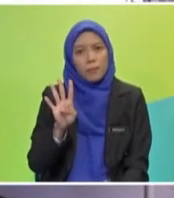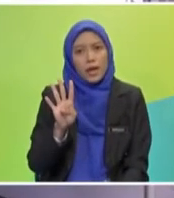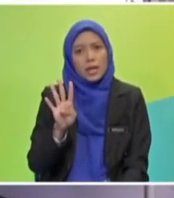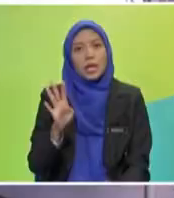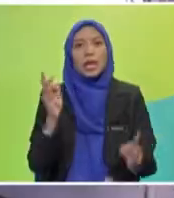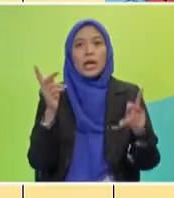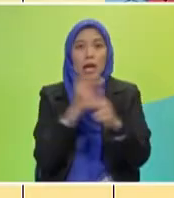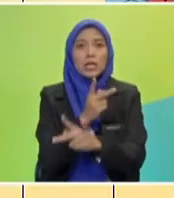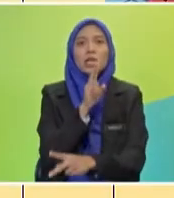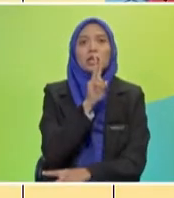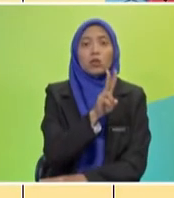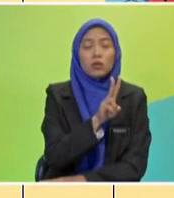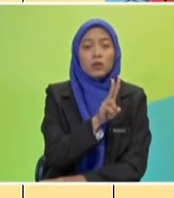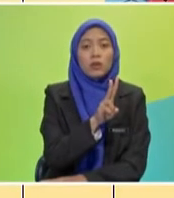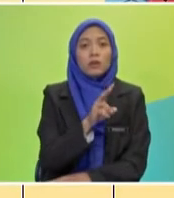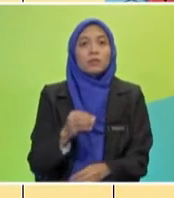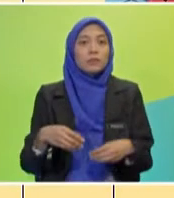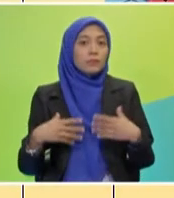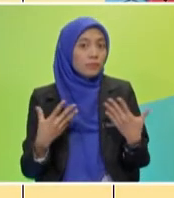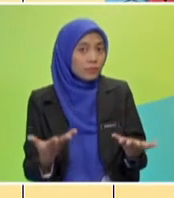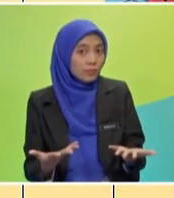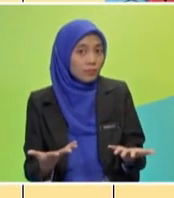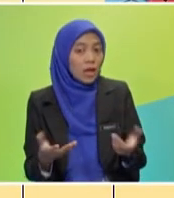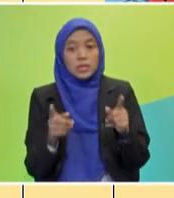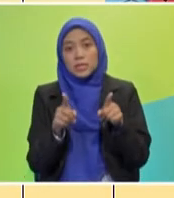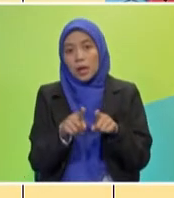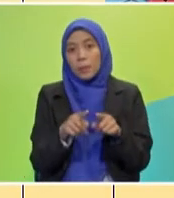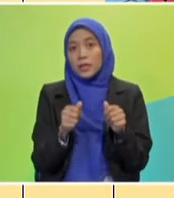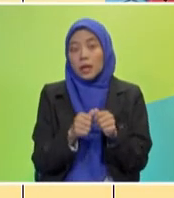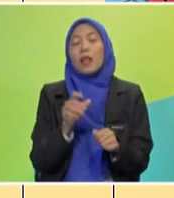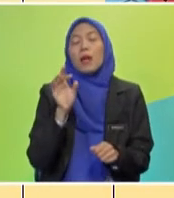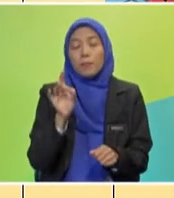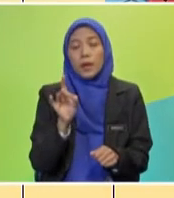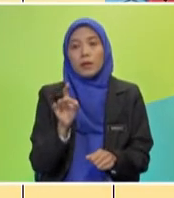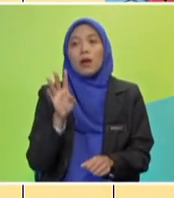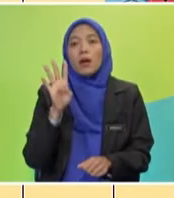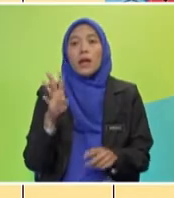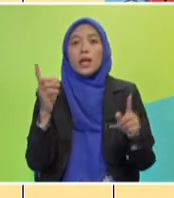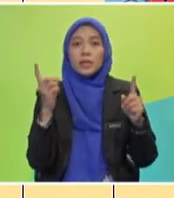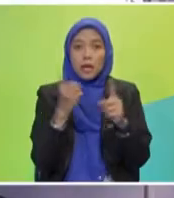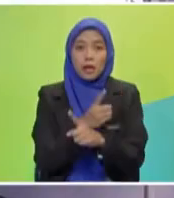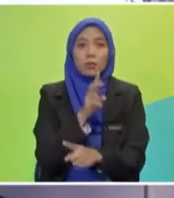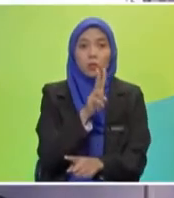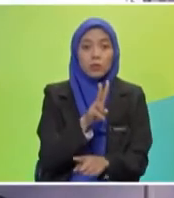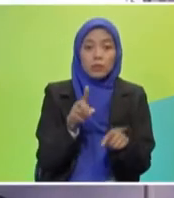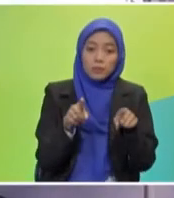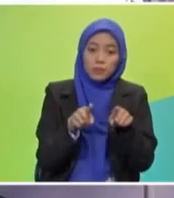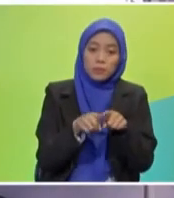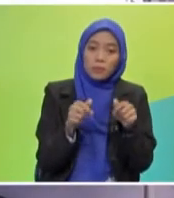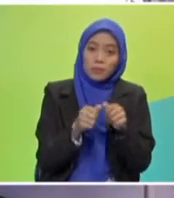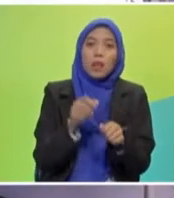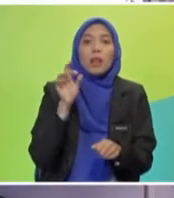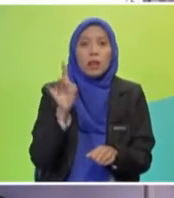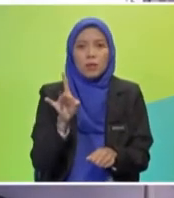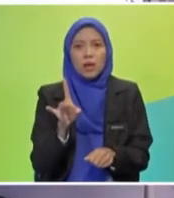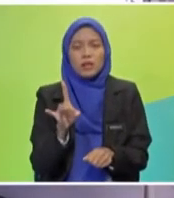2 jadi dengan... sama dengan 8. Jadi 4 ya darab 2 bersamaan dengan 8. Kak Nisa perasan tak?